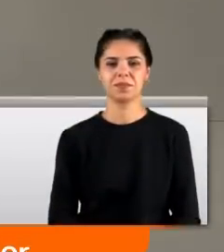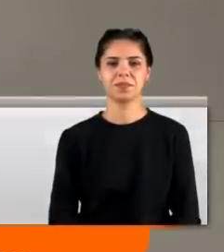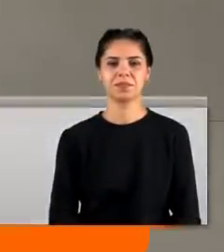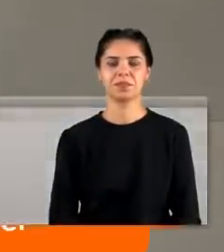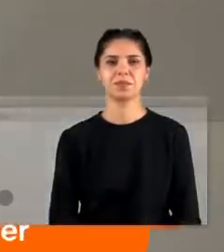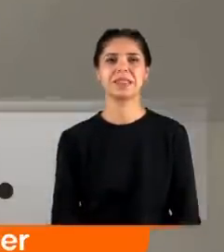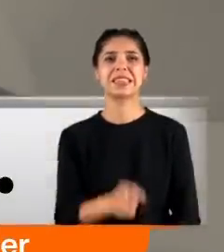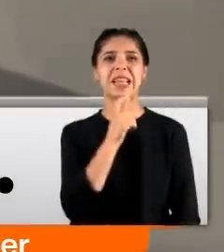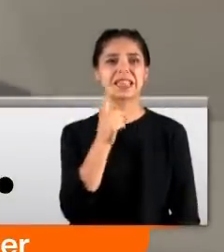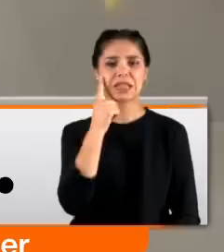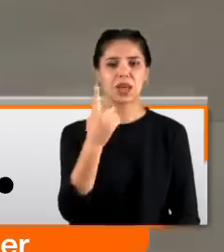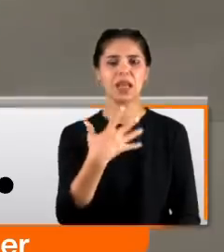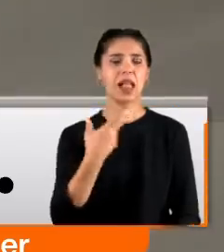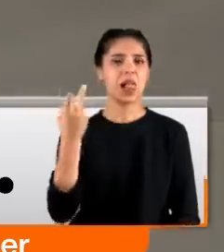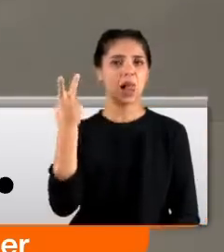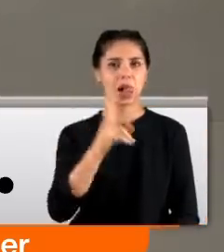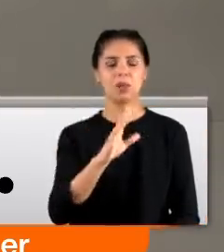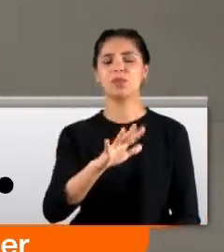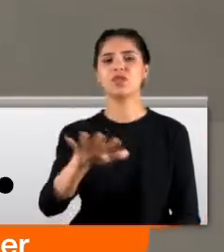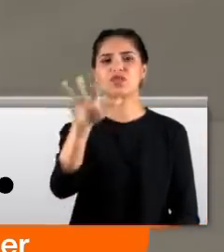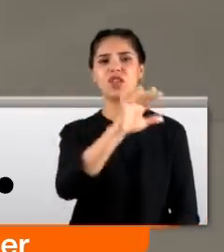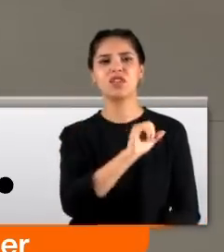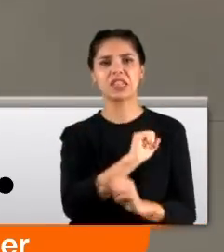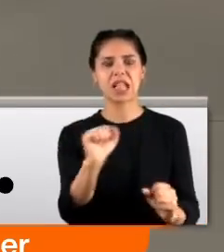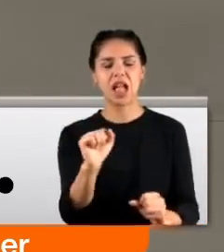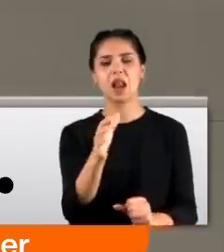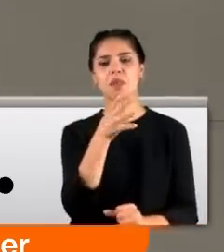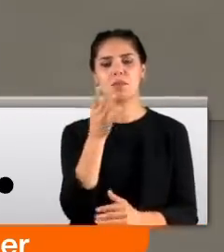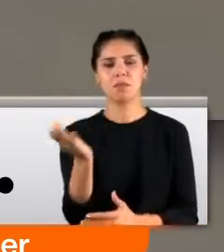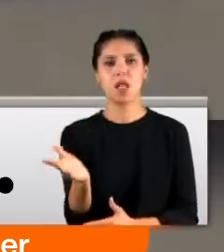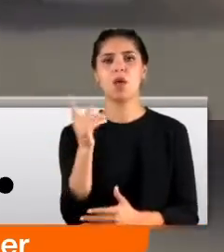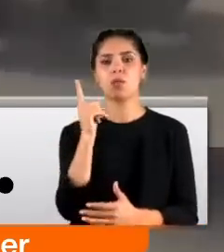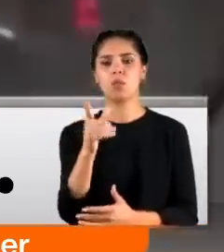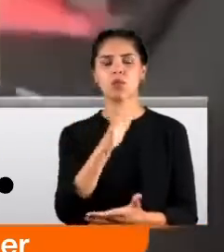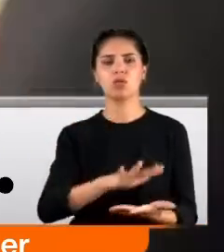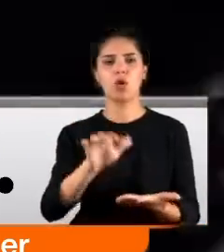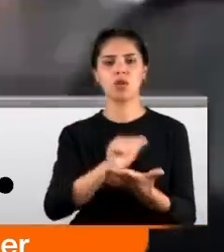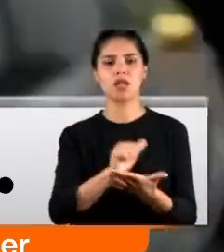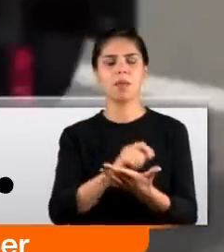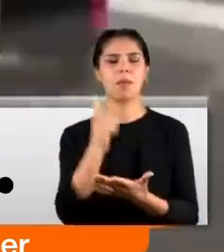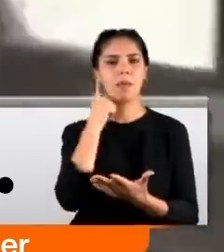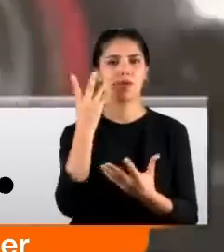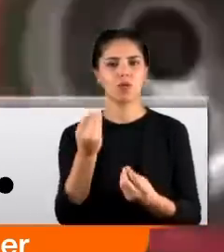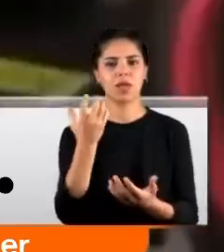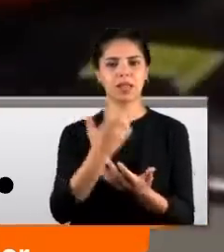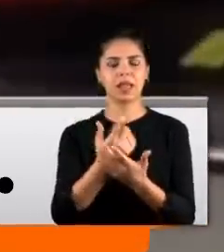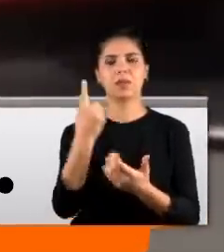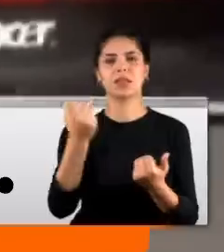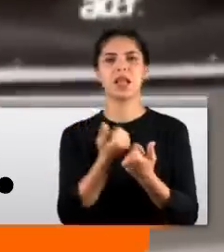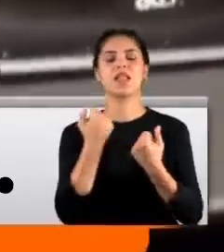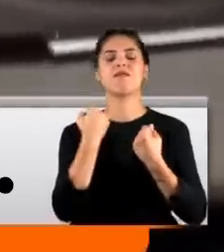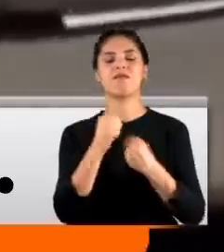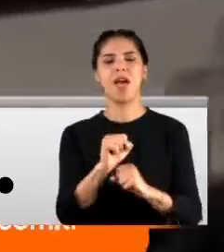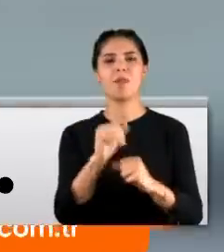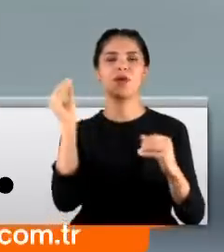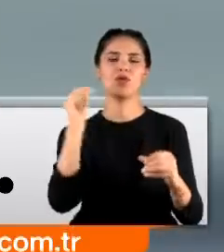En ufak hatası hem kendi ölümüne hem de çevresindekilere zarar verebilirdi. Neyse ki sosyal medyaya damga vuran kayıt bir kaza